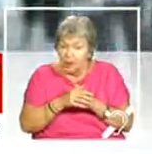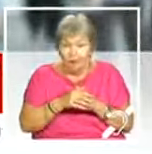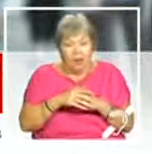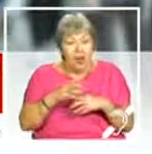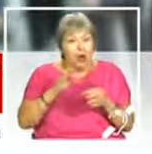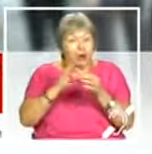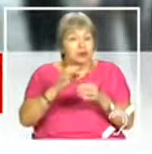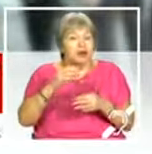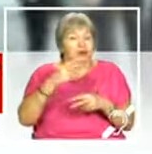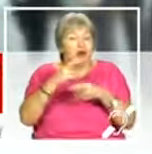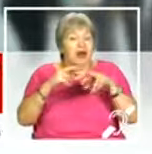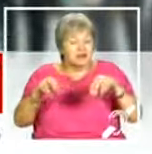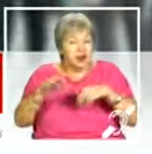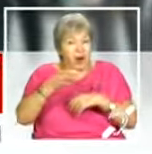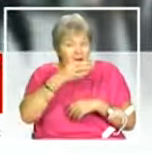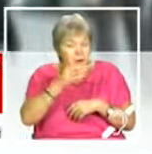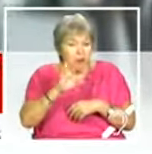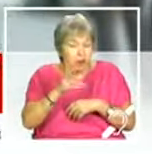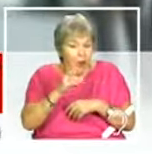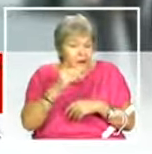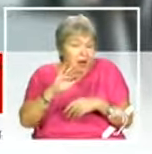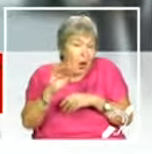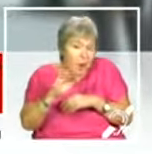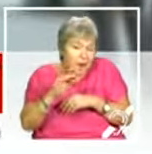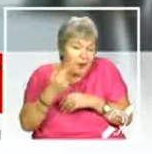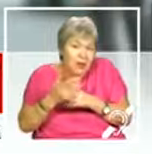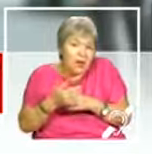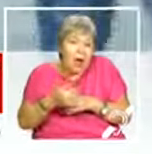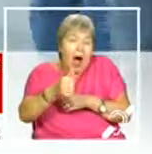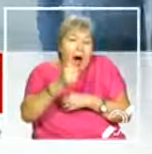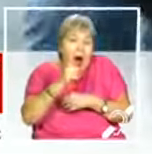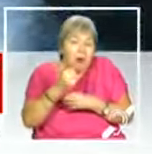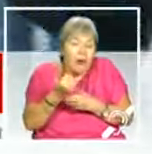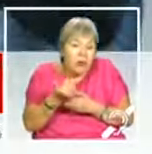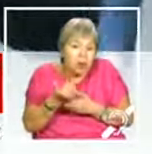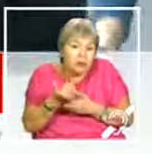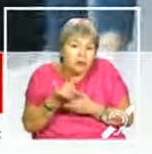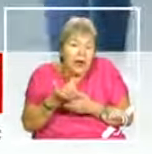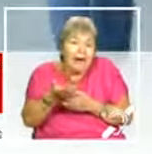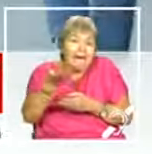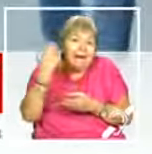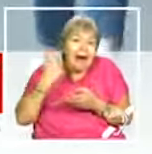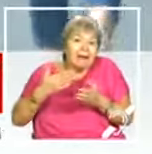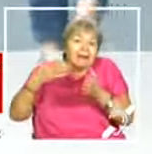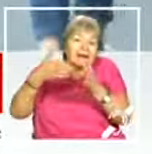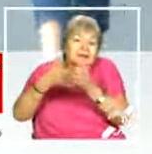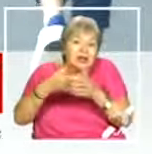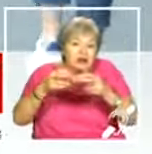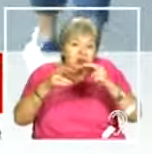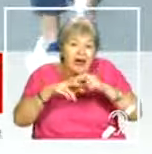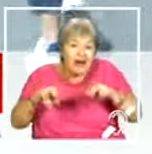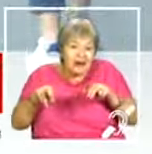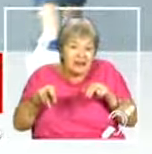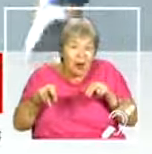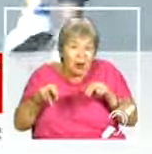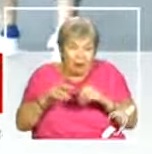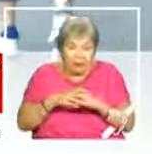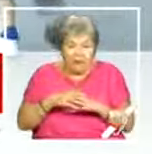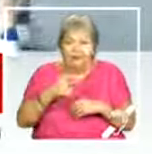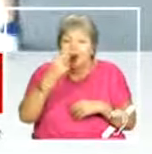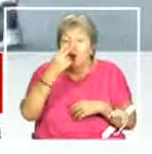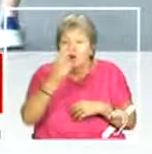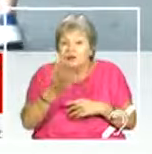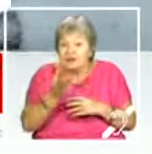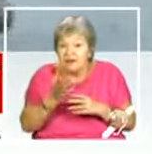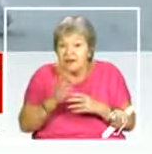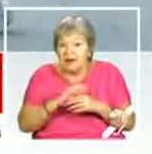reprezentanții restaurantului că cel mai probabil elevii ar fi consumat băuturi alcoolice înainte să ajungă la petrecere. Vom vedea, cert